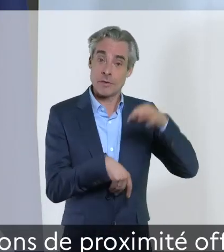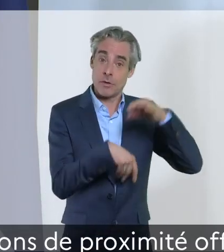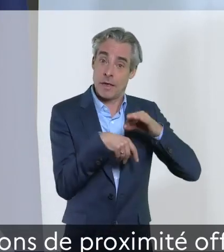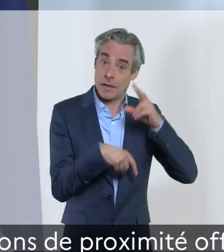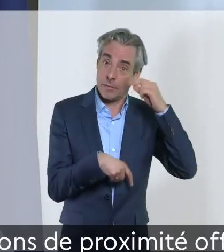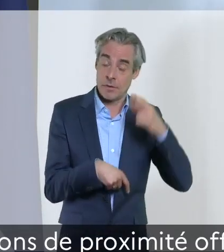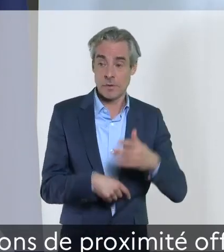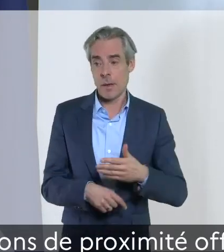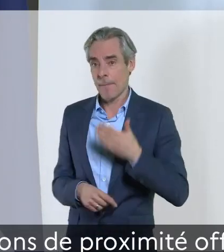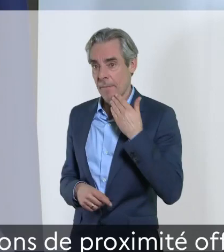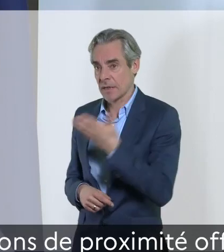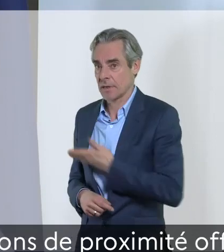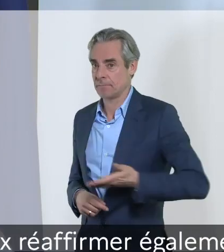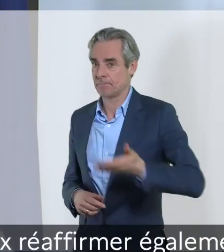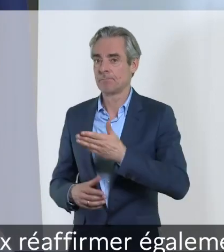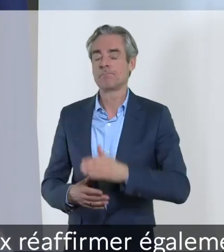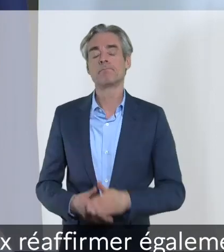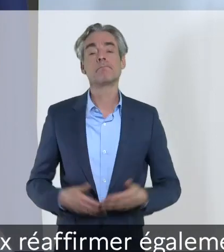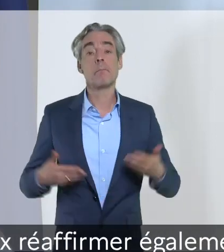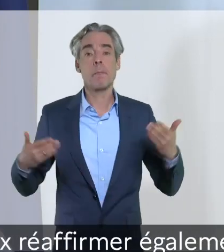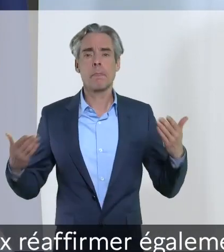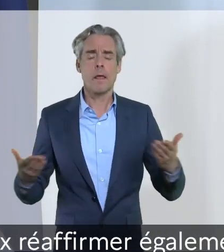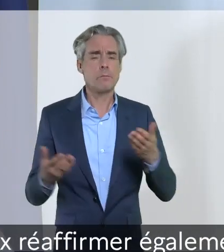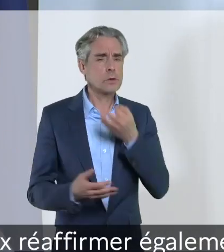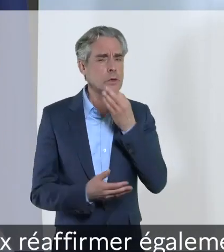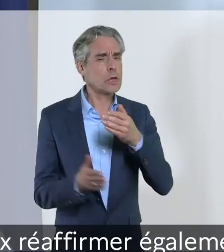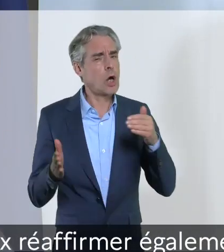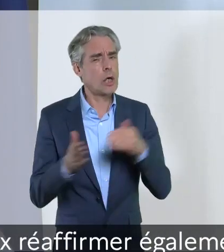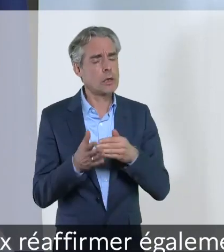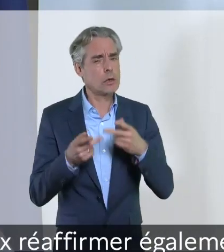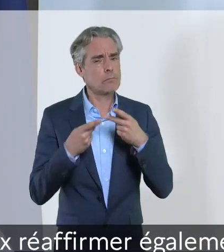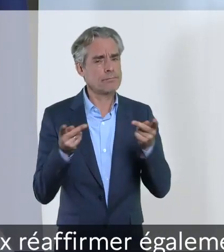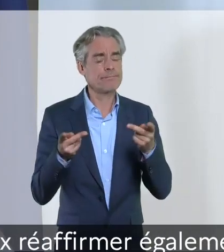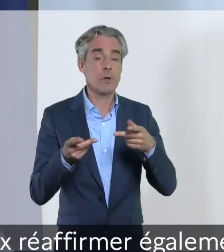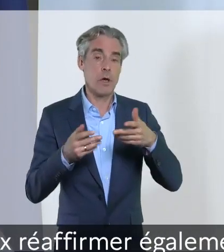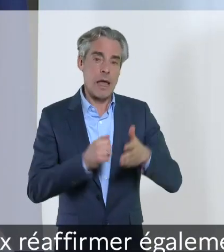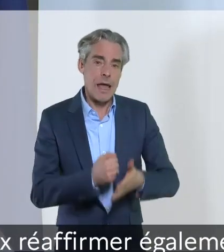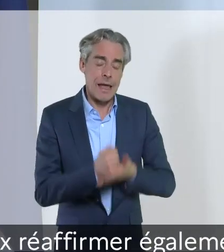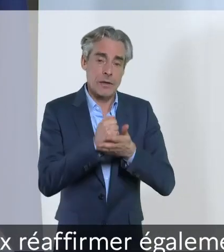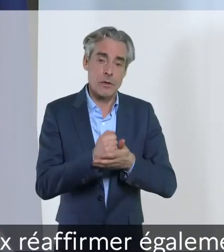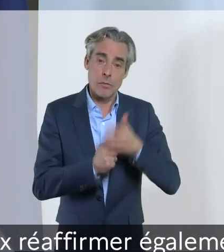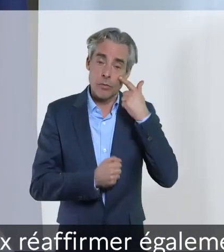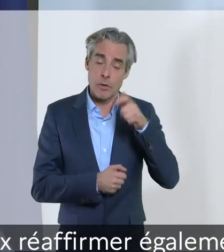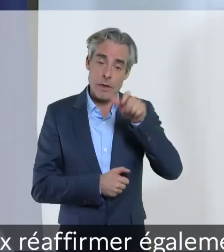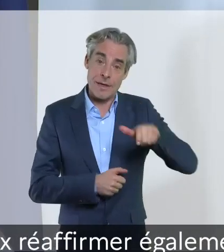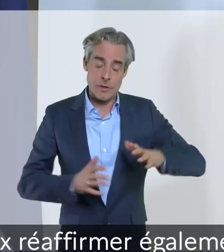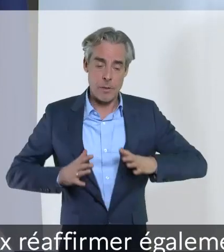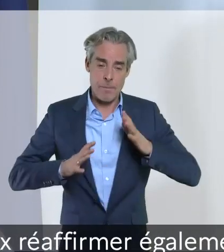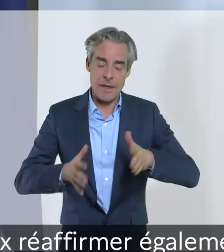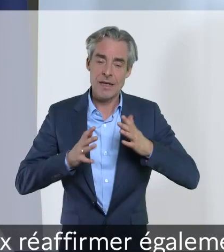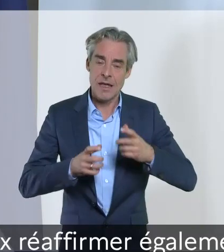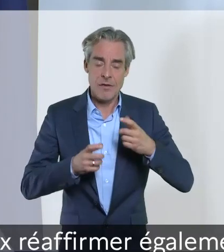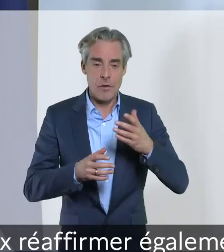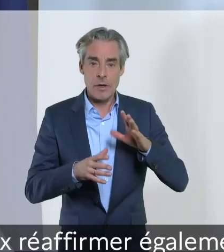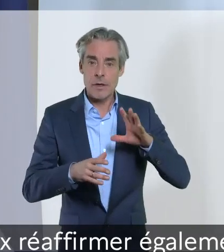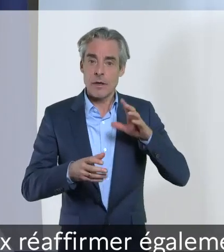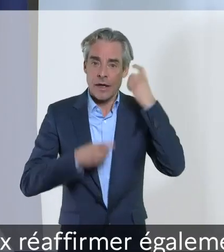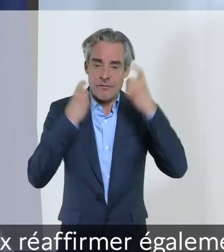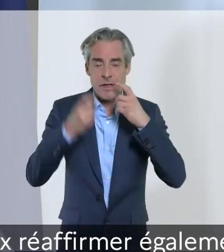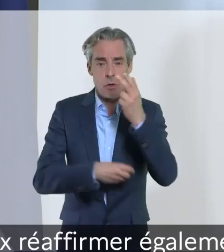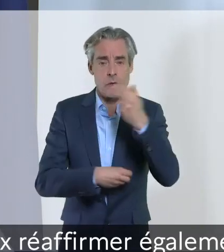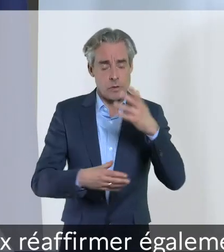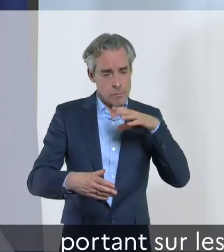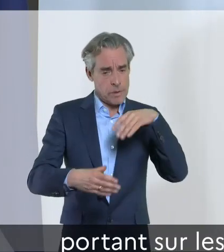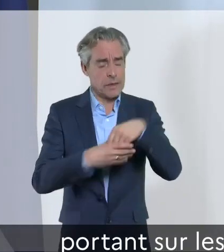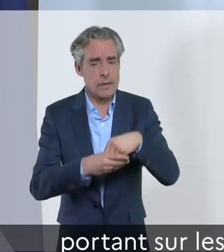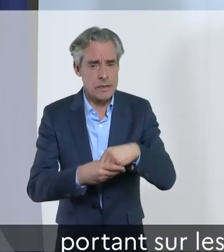je veux les en remercier. Je veux réaffirmer également mon soutien aux bénévoles engagés dans une réflexion